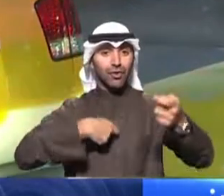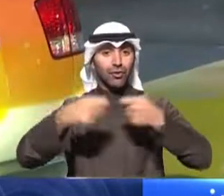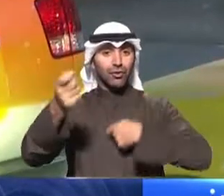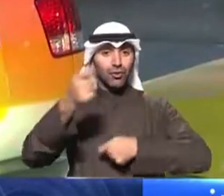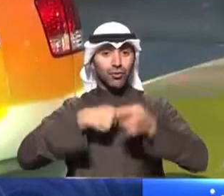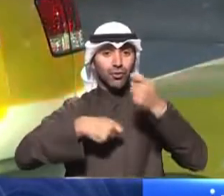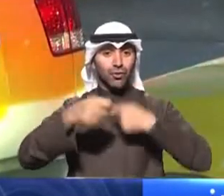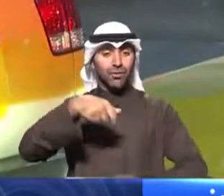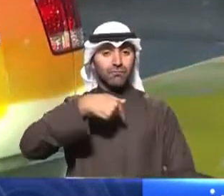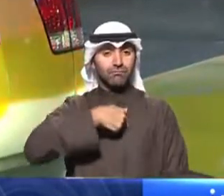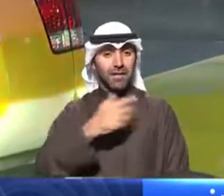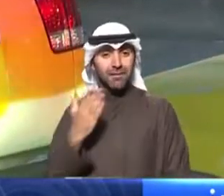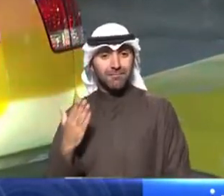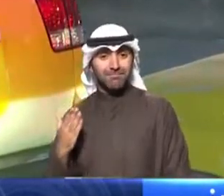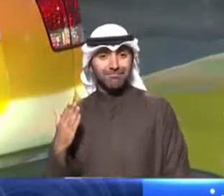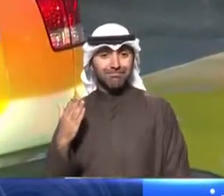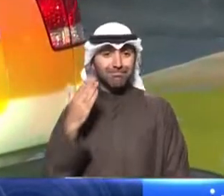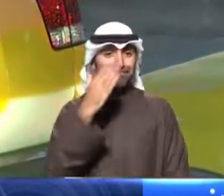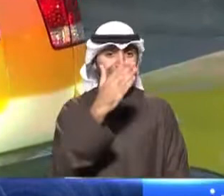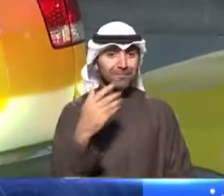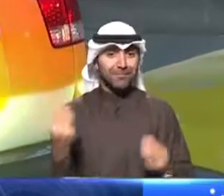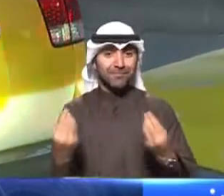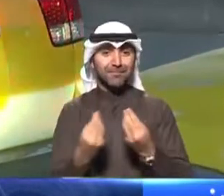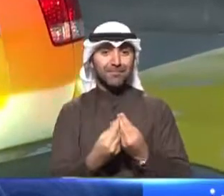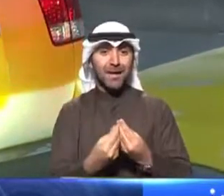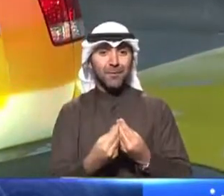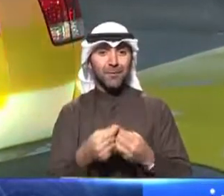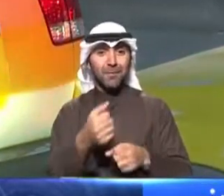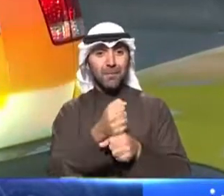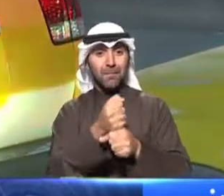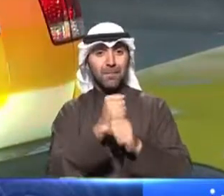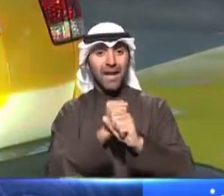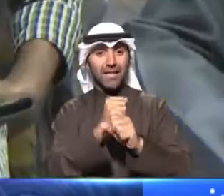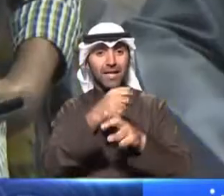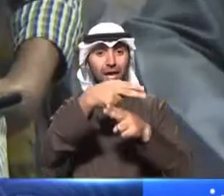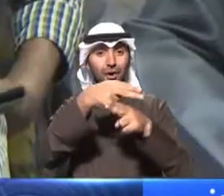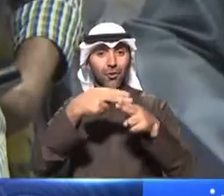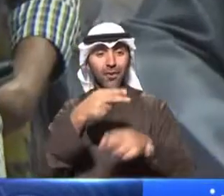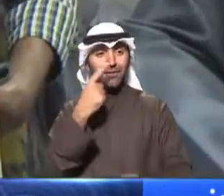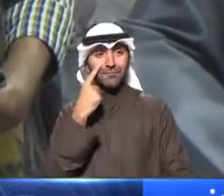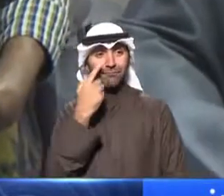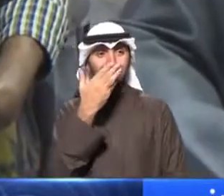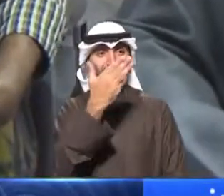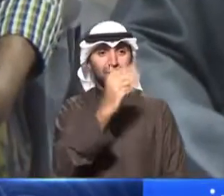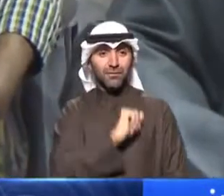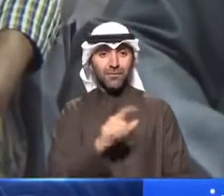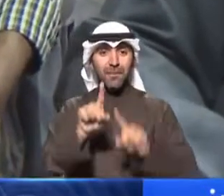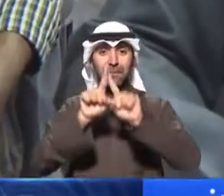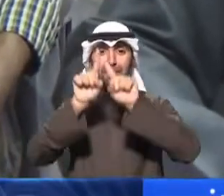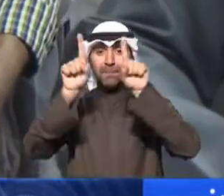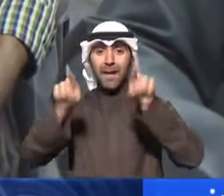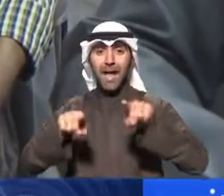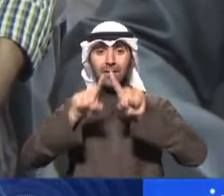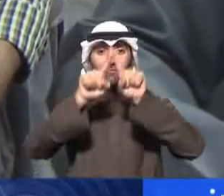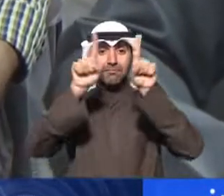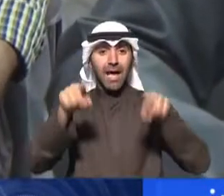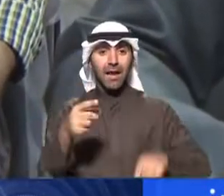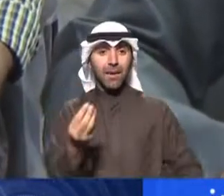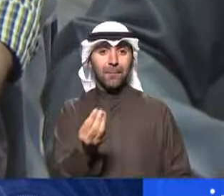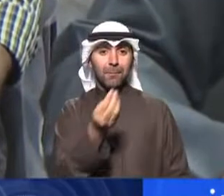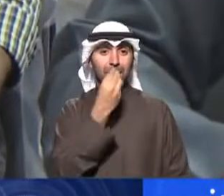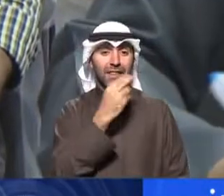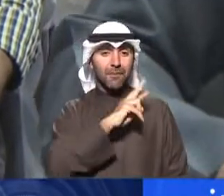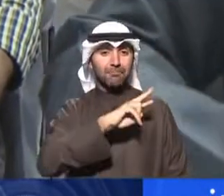التجارية الكثيرة والمحال التجارية والمطاعم الكثيرة. معنا في